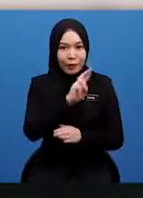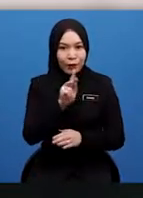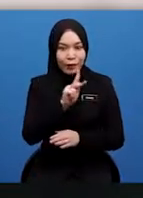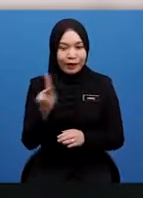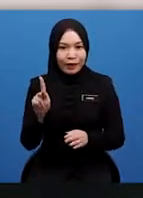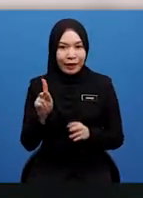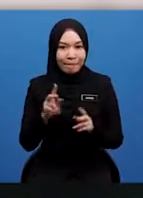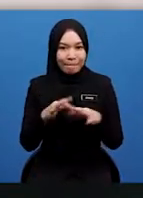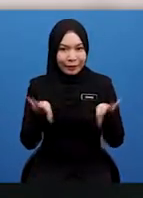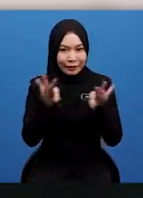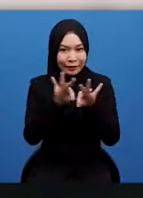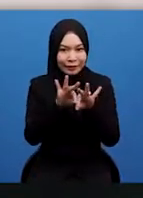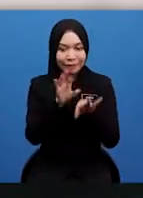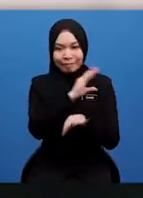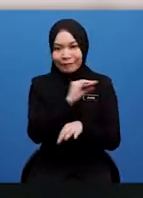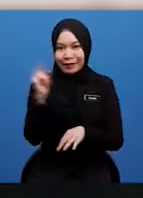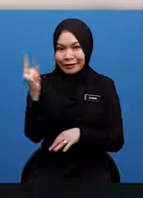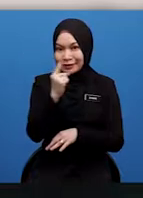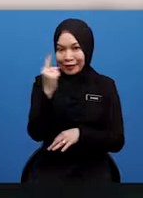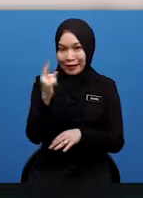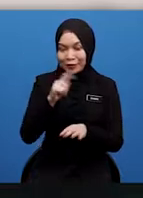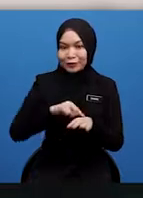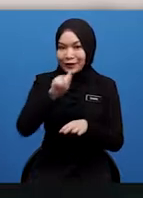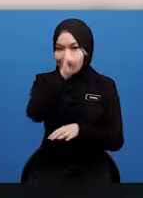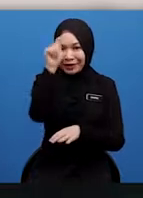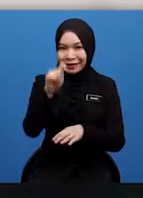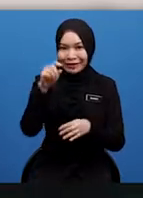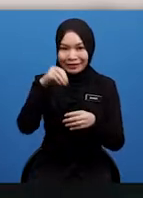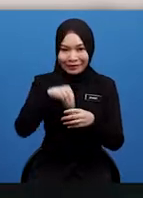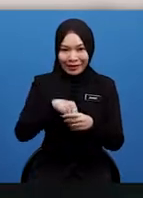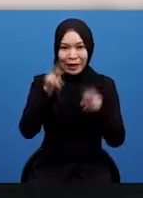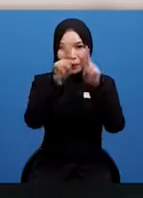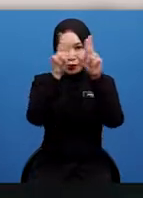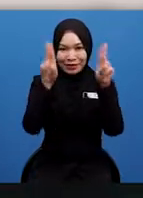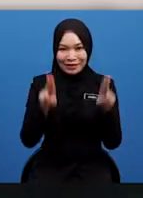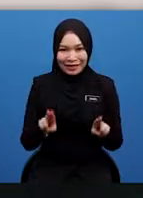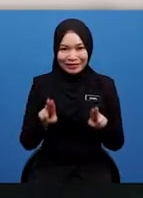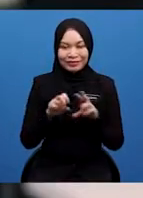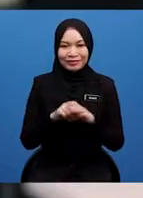kerap disoal di dalam peperiksaan pengajian am semester 2.